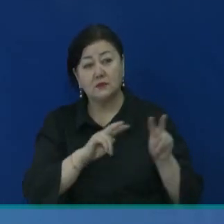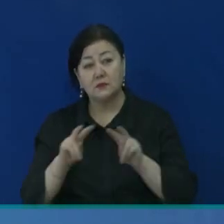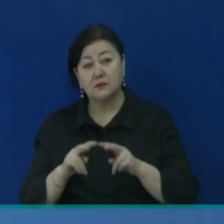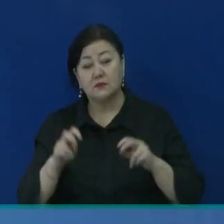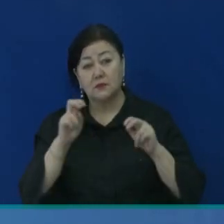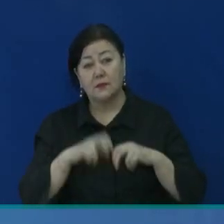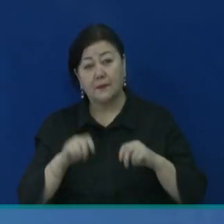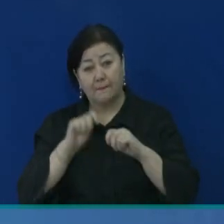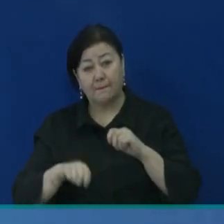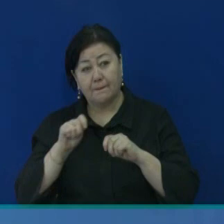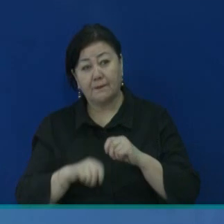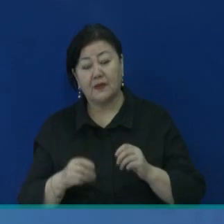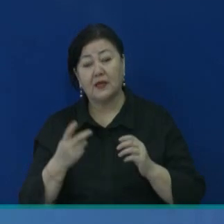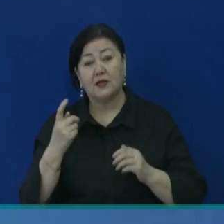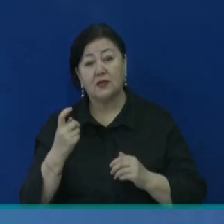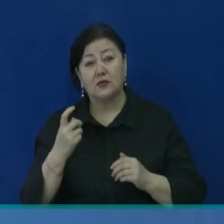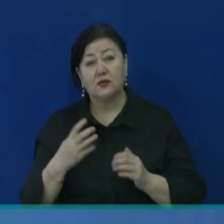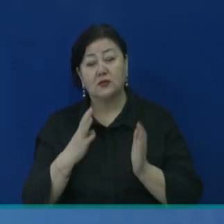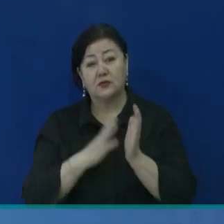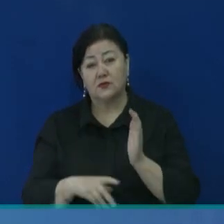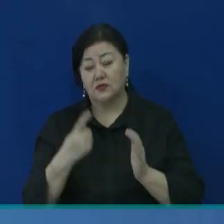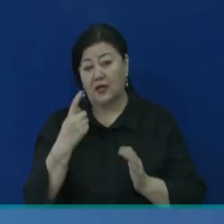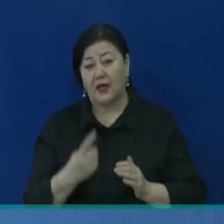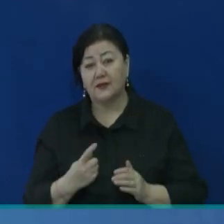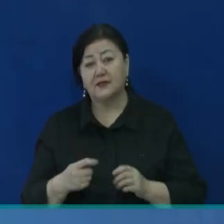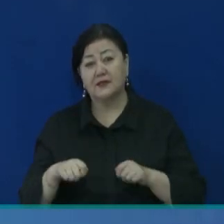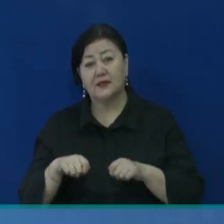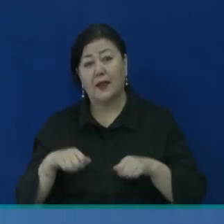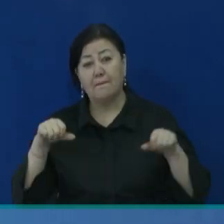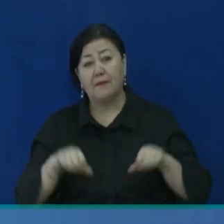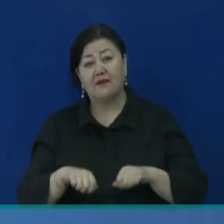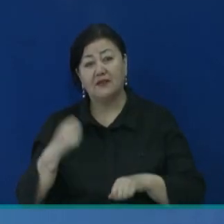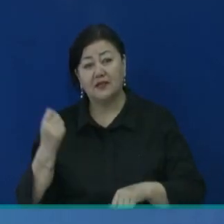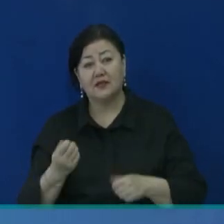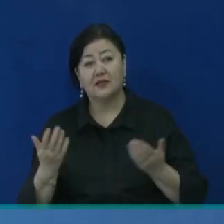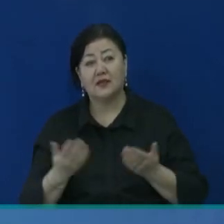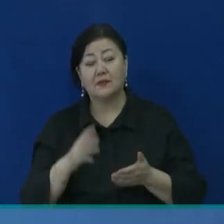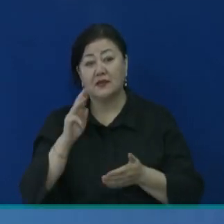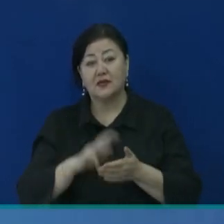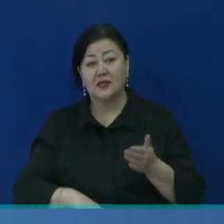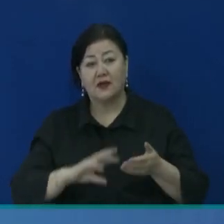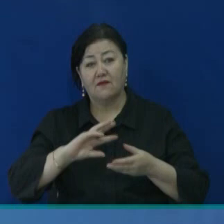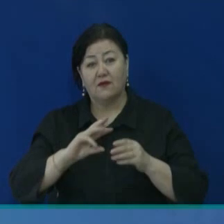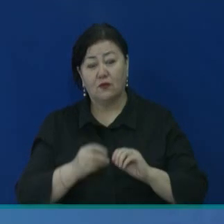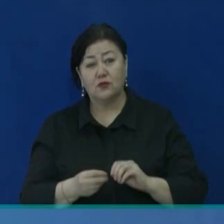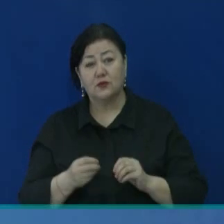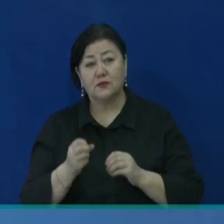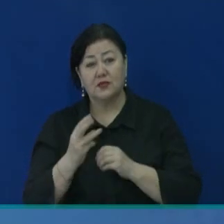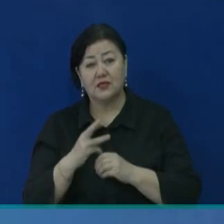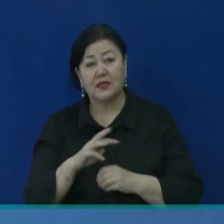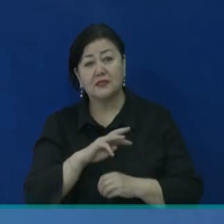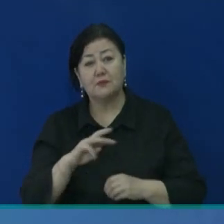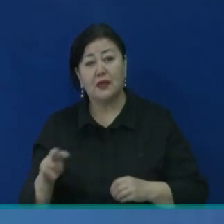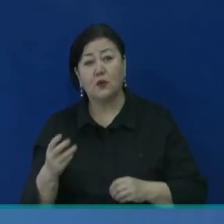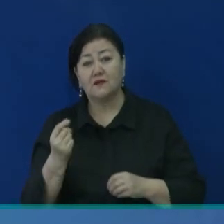шеңберінде 191 заң бұзушылықты анықтады. Басқарма тарапынан салынған айыппұлдардың жалпы сомасы 13 миллион